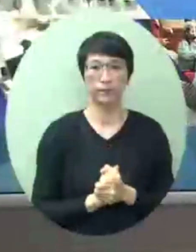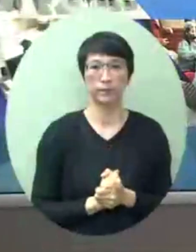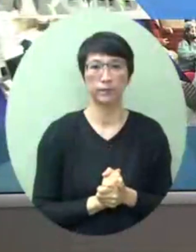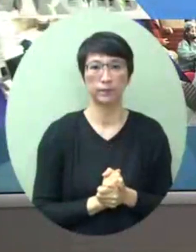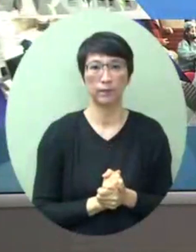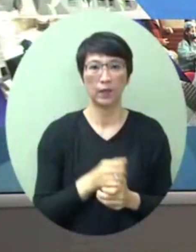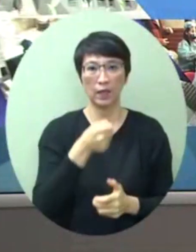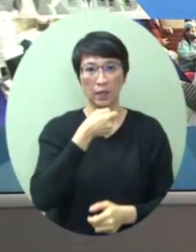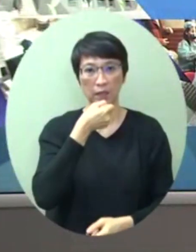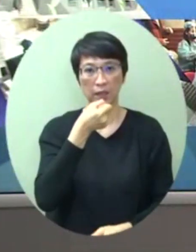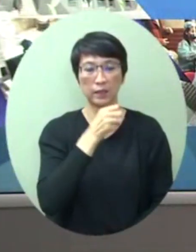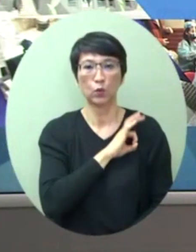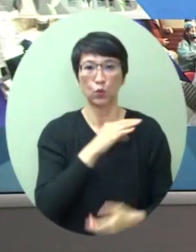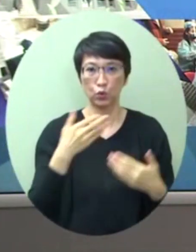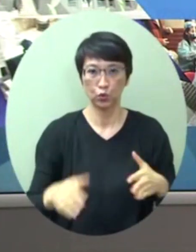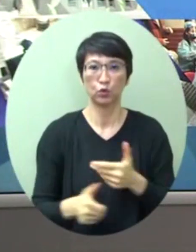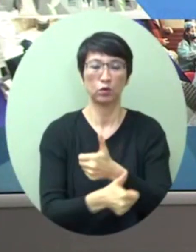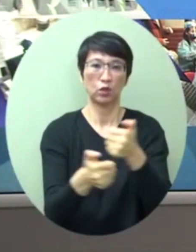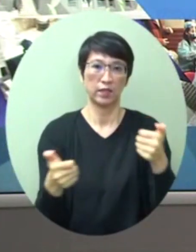記者會導致為展多謝大家